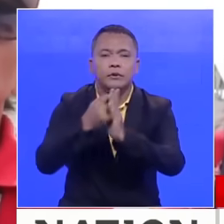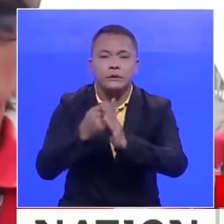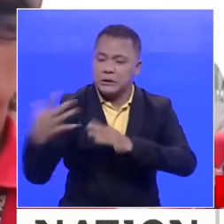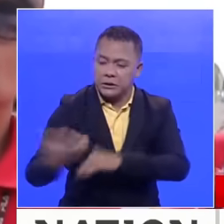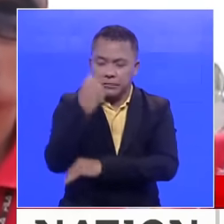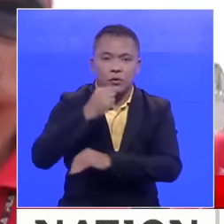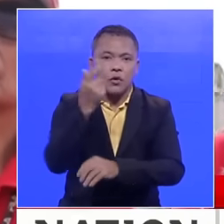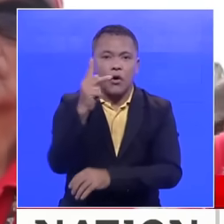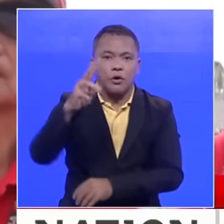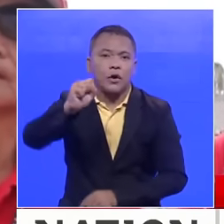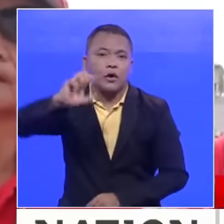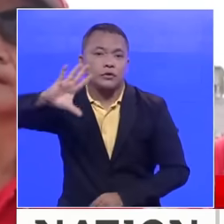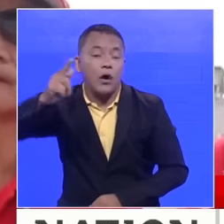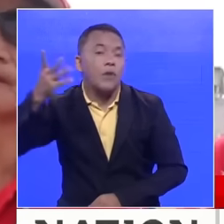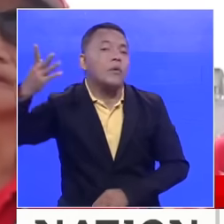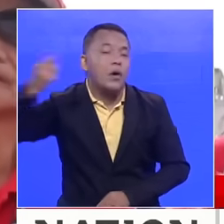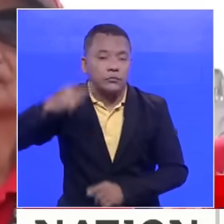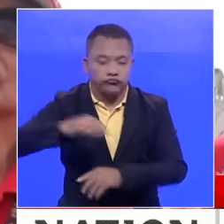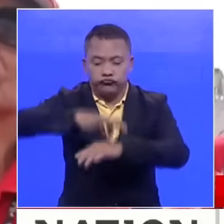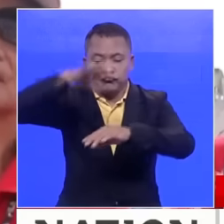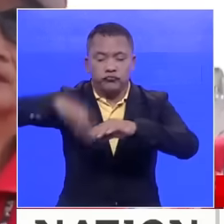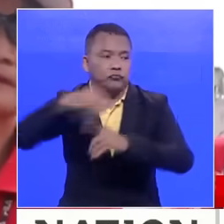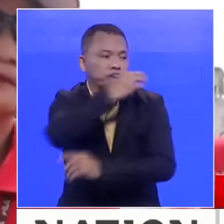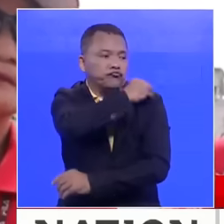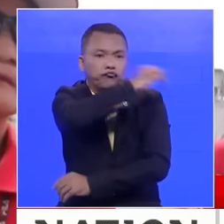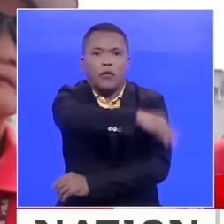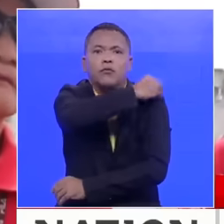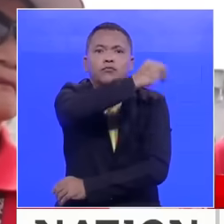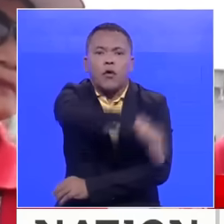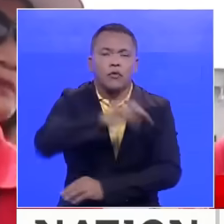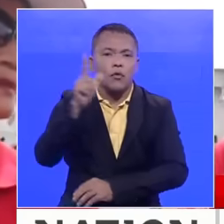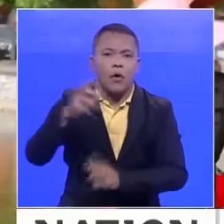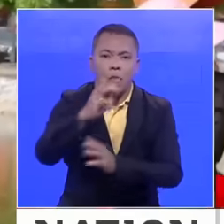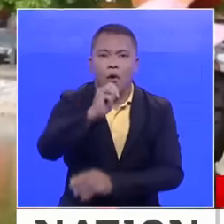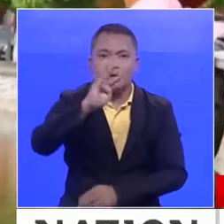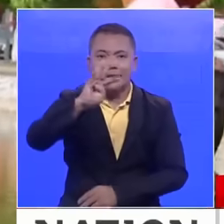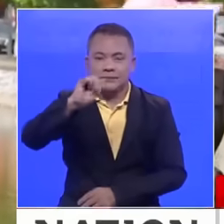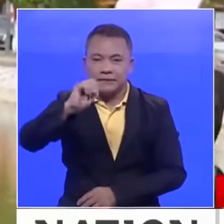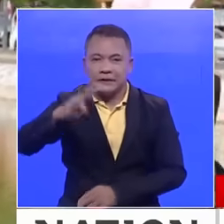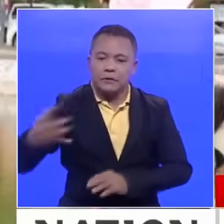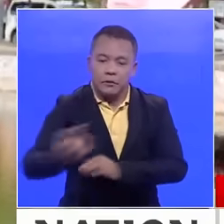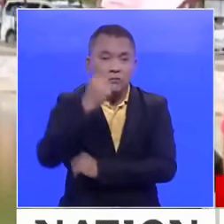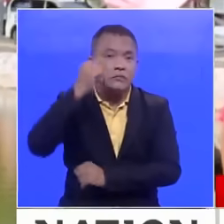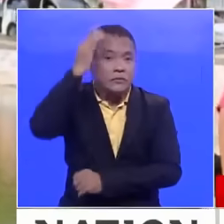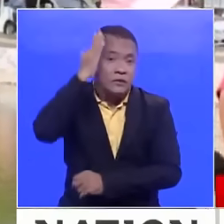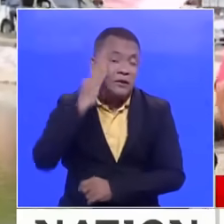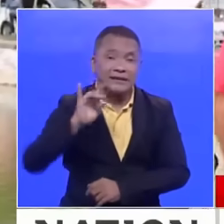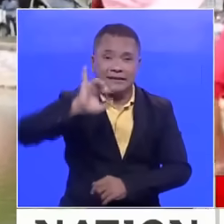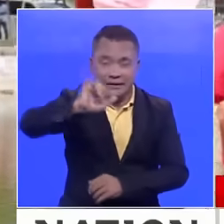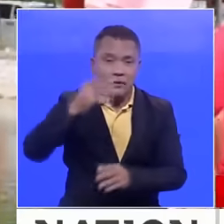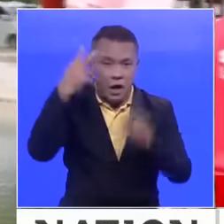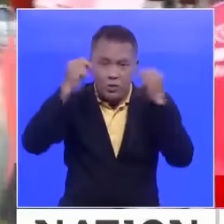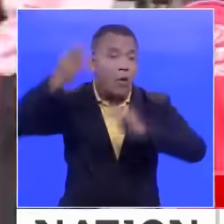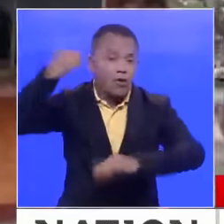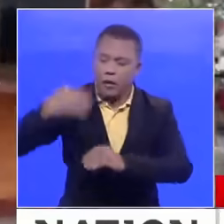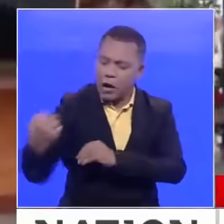คสชแล้วก็มีการถอดถอนยศของคุณทักษิณด้วยใช้ม 44ยึดทรัพย์คุณยิ่งลักษณ์อดีตนายกรัฐมนตรีเป็นการใช้